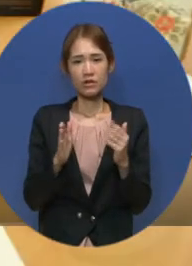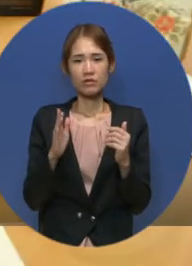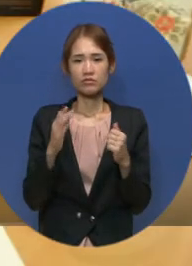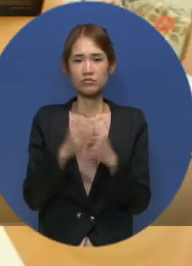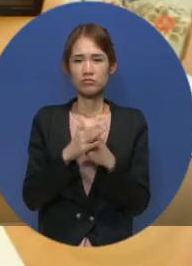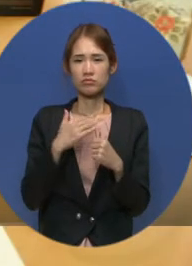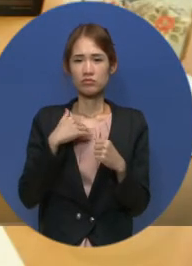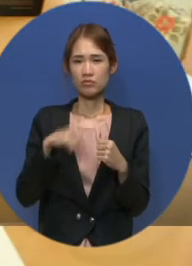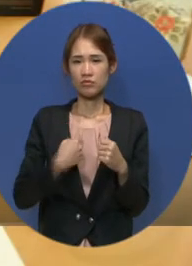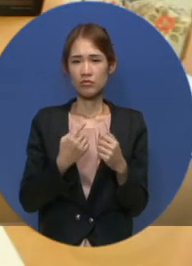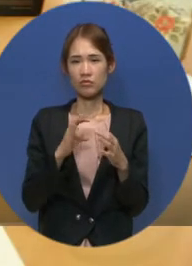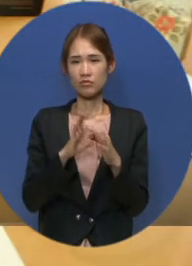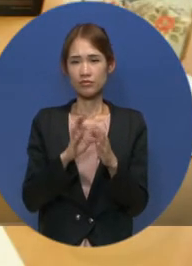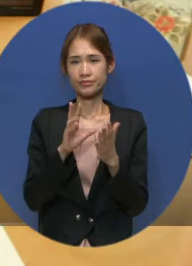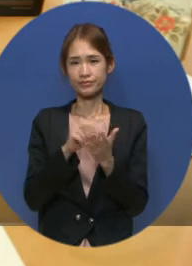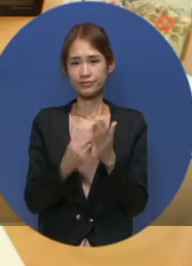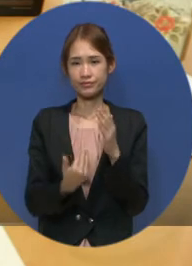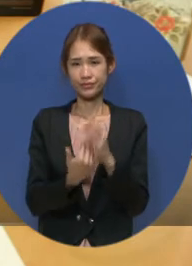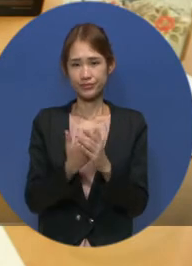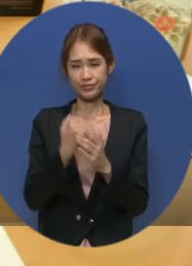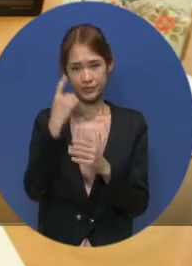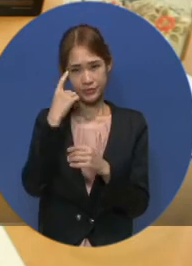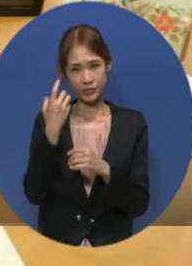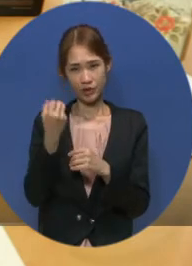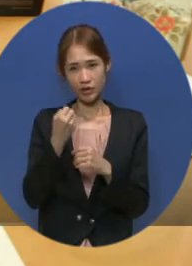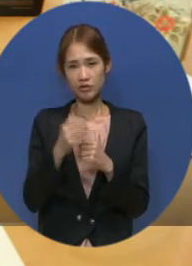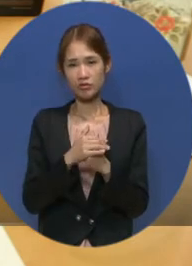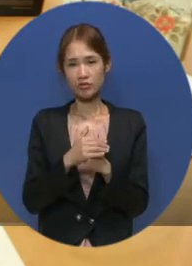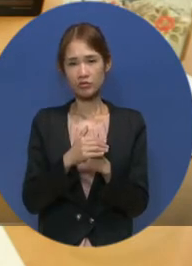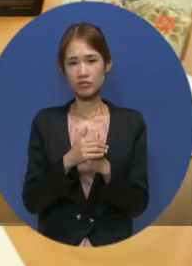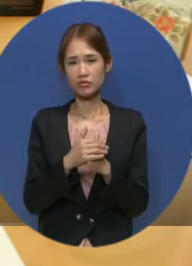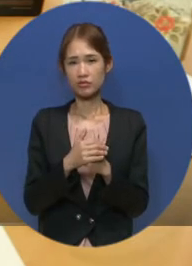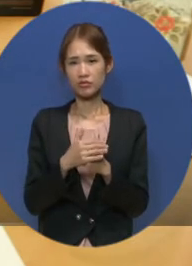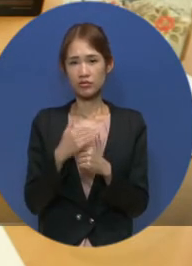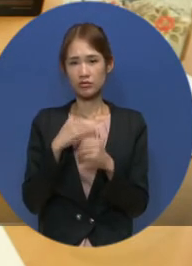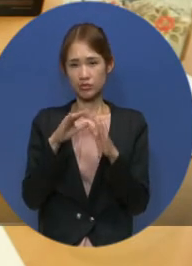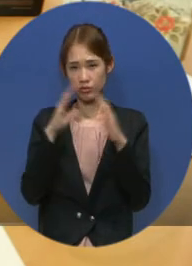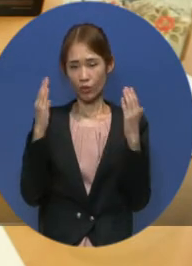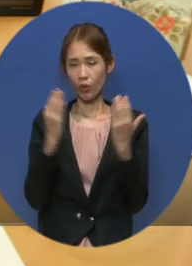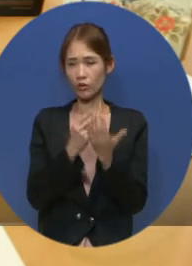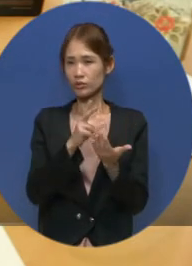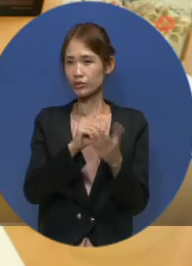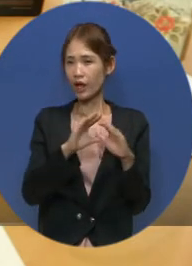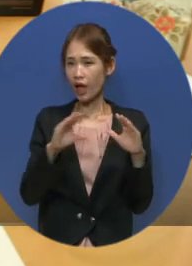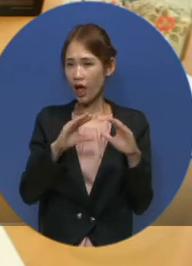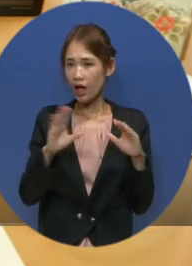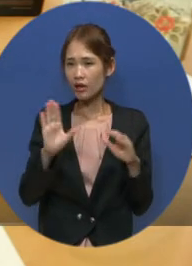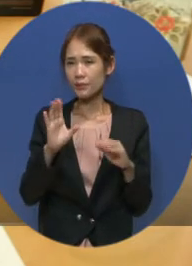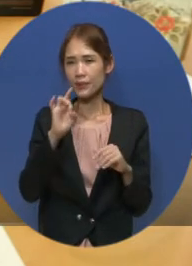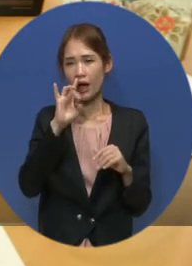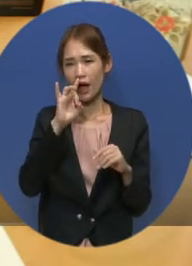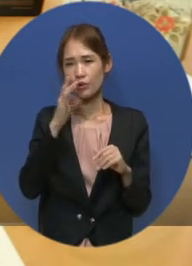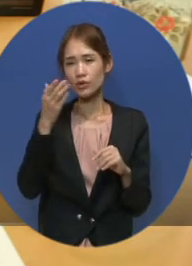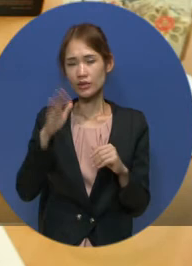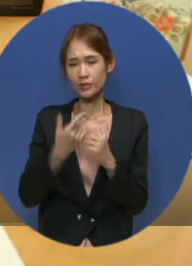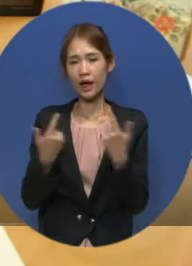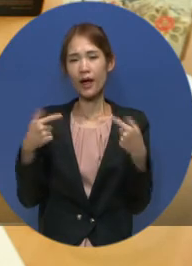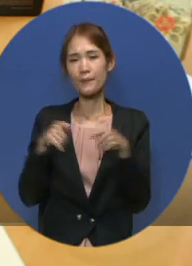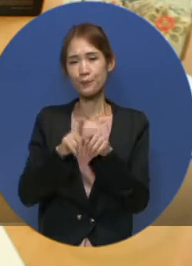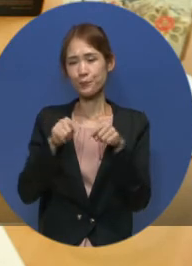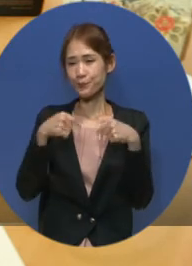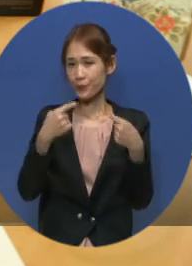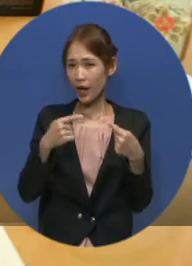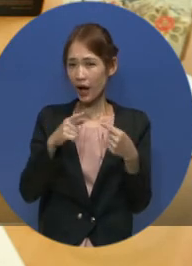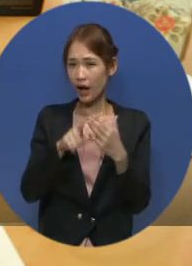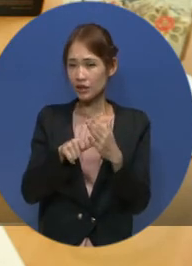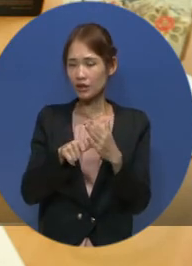그래서 이제 나의 문제로 바라보고 우리가 함께 제가 모든 문제를 해결하지 못하겠지만 함께 할 때 이